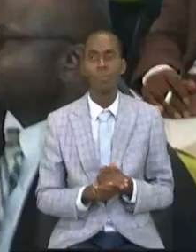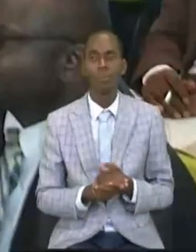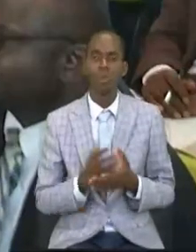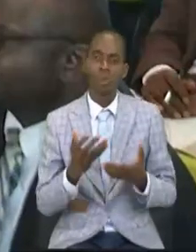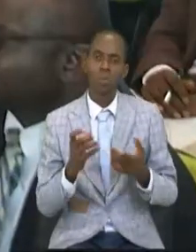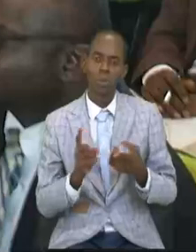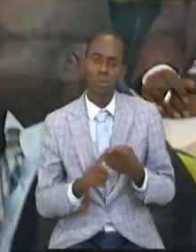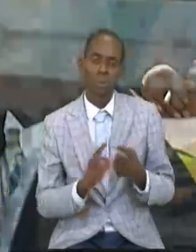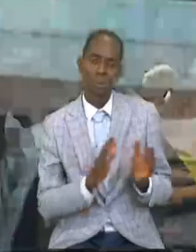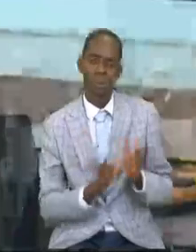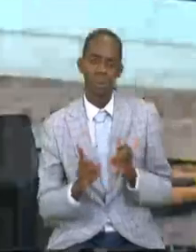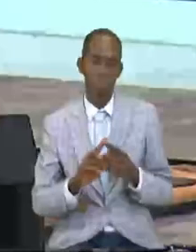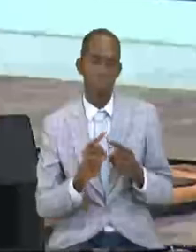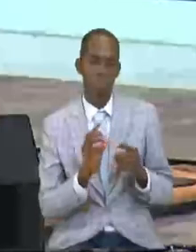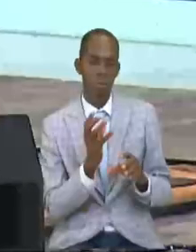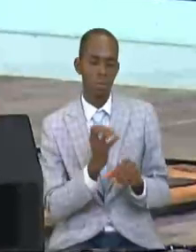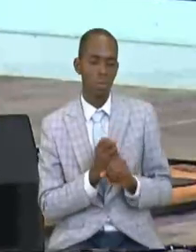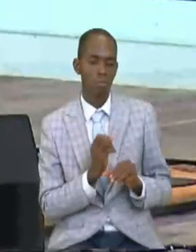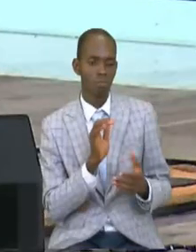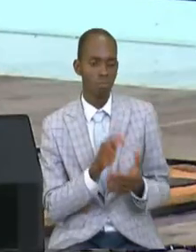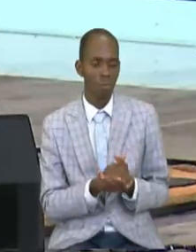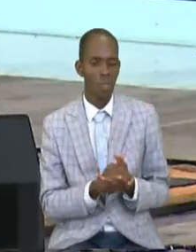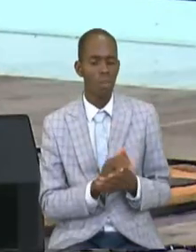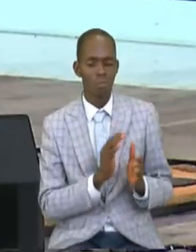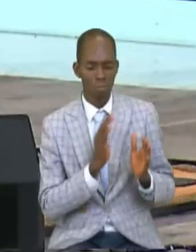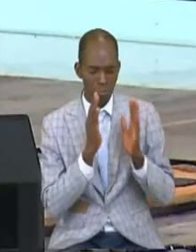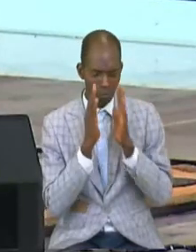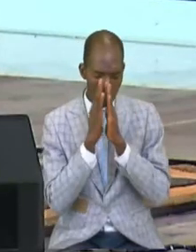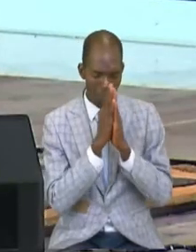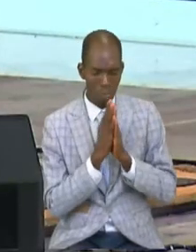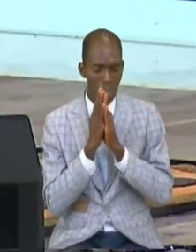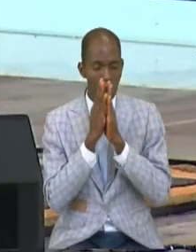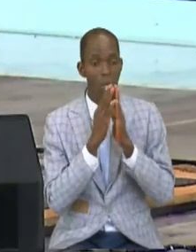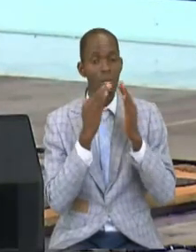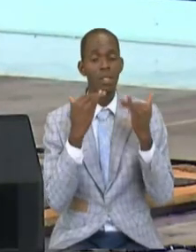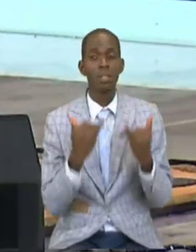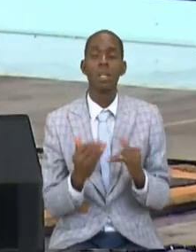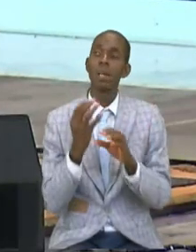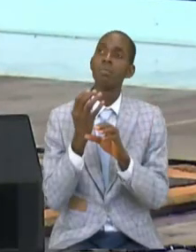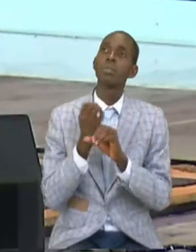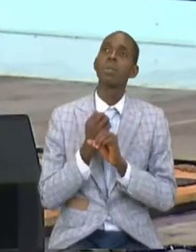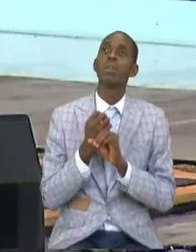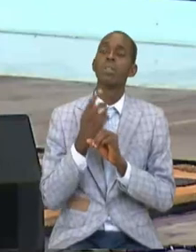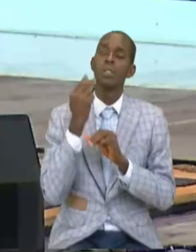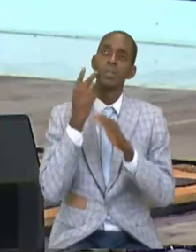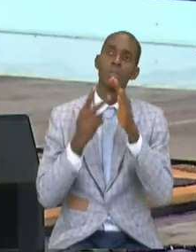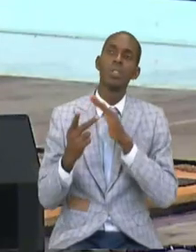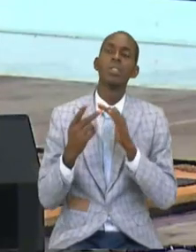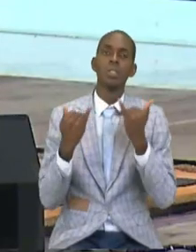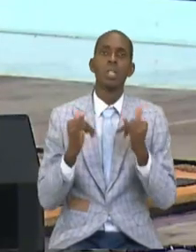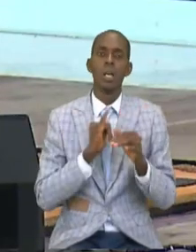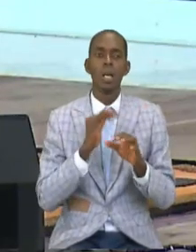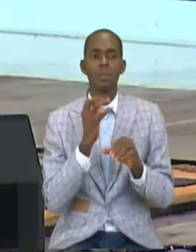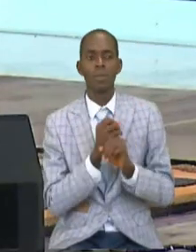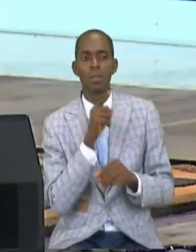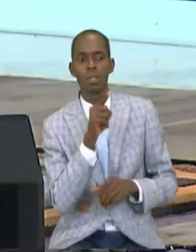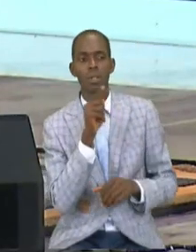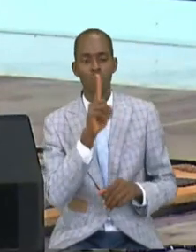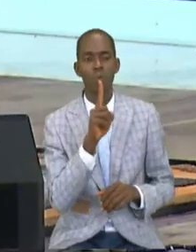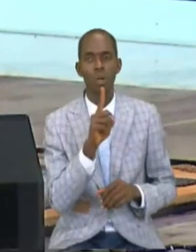ce jour. Voulez-vous marier? Je prie pour une femme, pour un mari. Maintenant, tu as le mari, tu dis